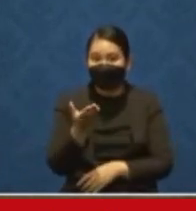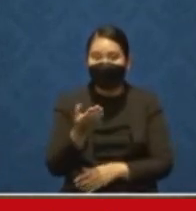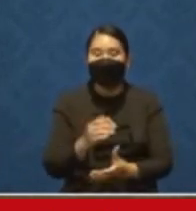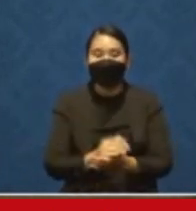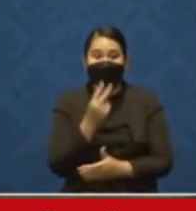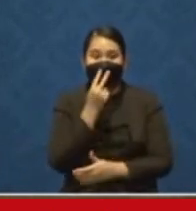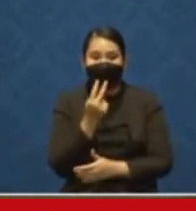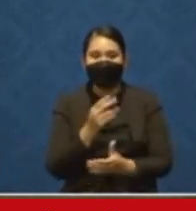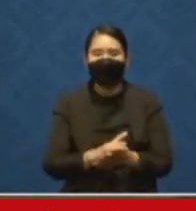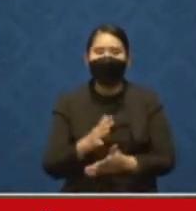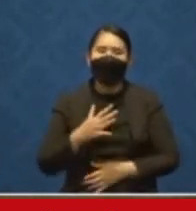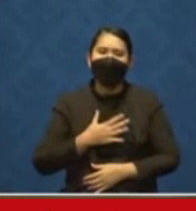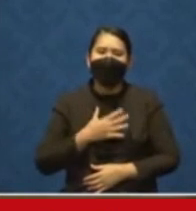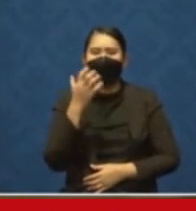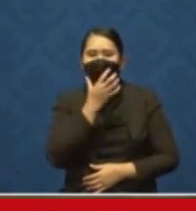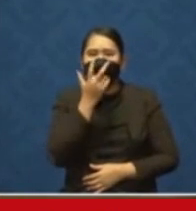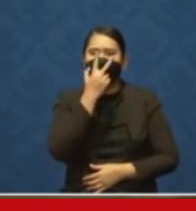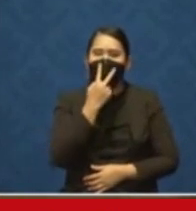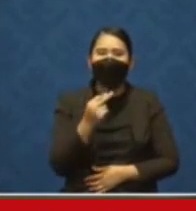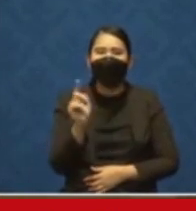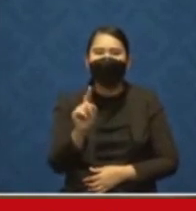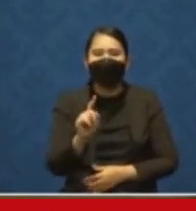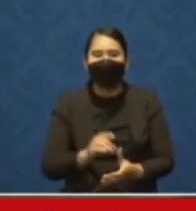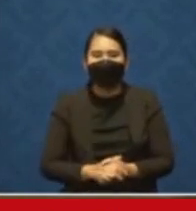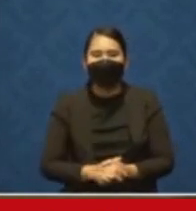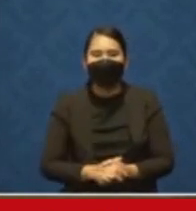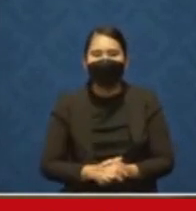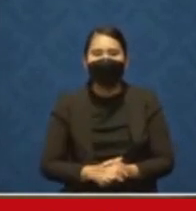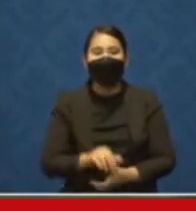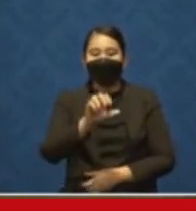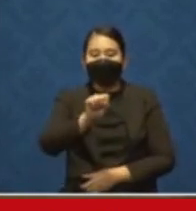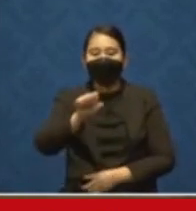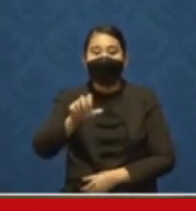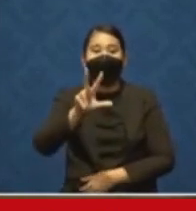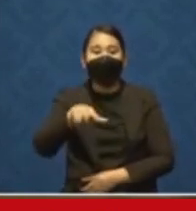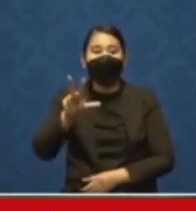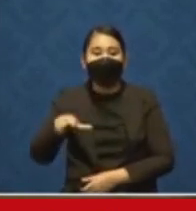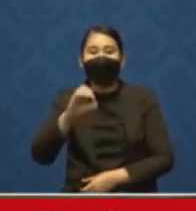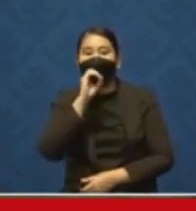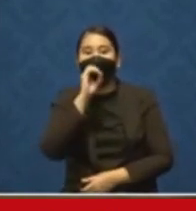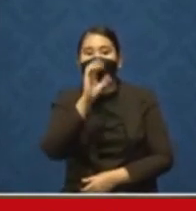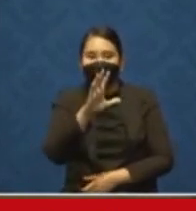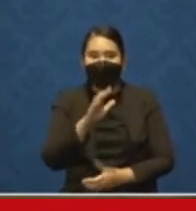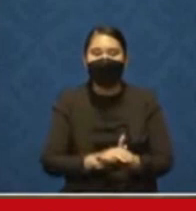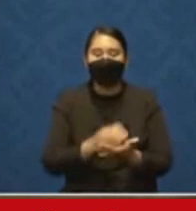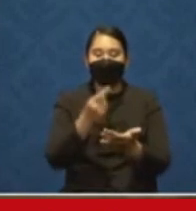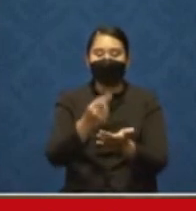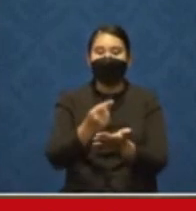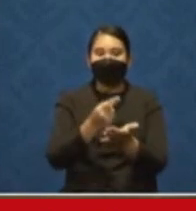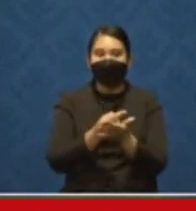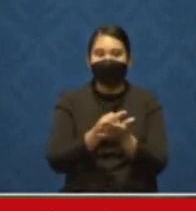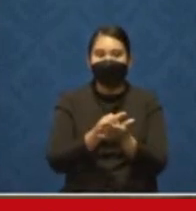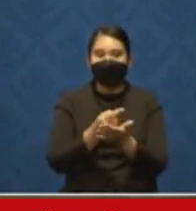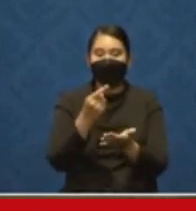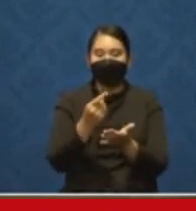ผลทางวิทยาศาสตร์ยืนยันเขาก็อาจคืนดิถ้าชอบดีตอบคำหนึ่งว่าไงฟังนะดูกันนะผมก็ไม่